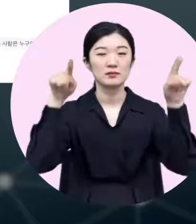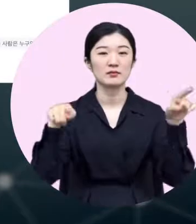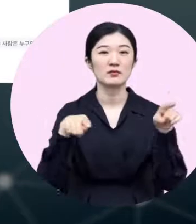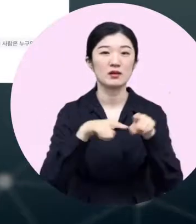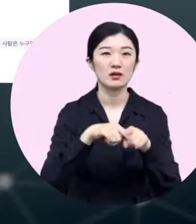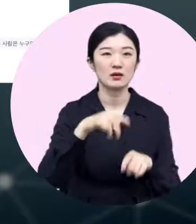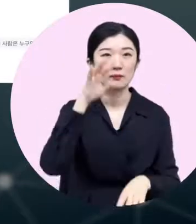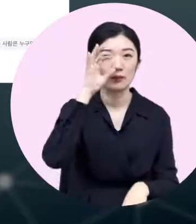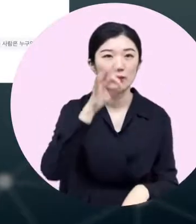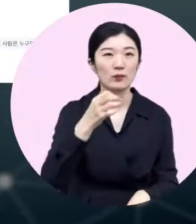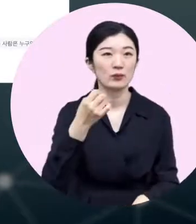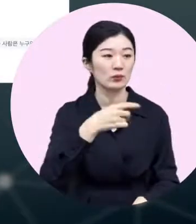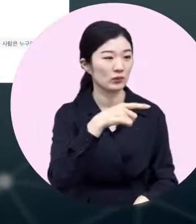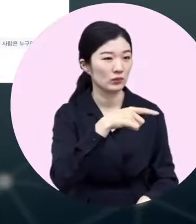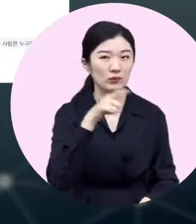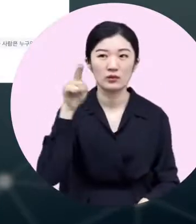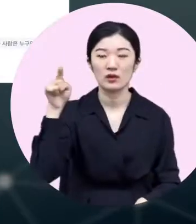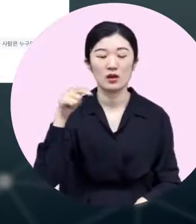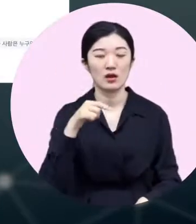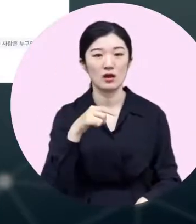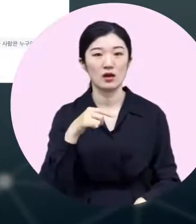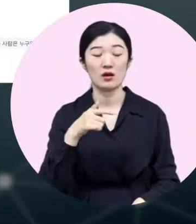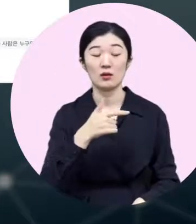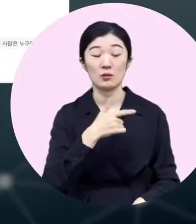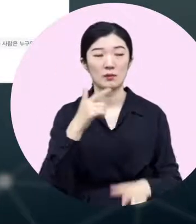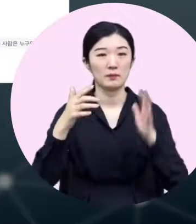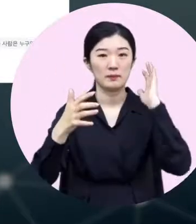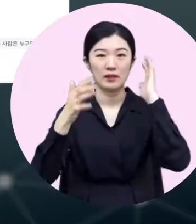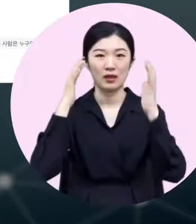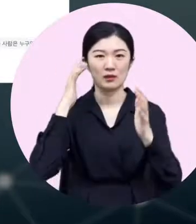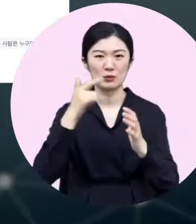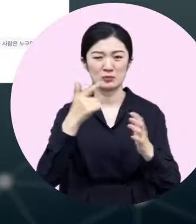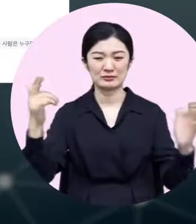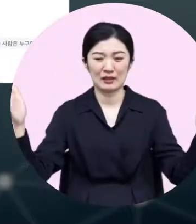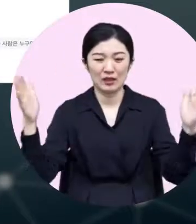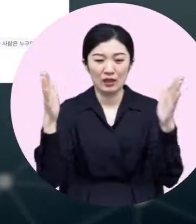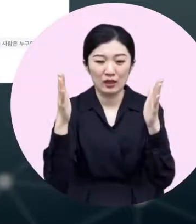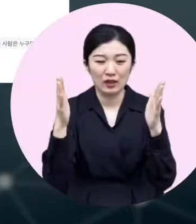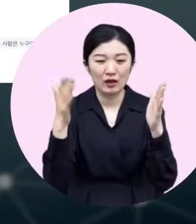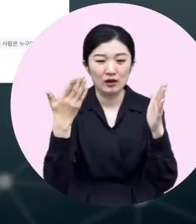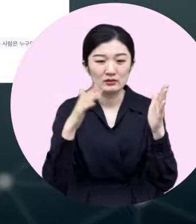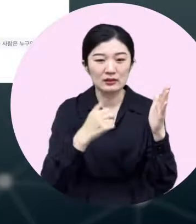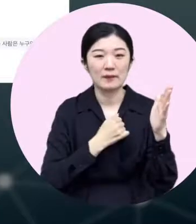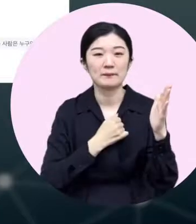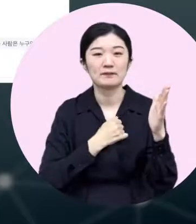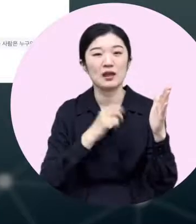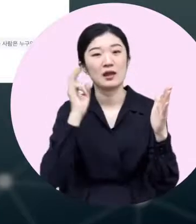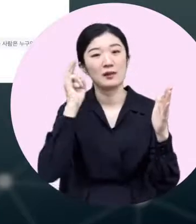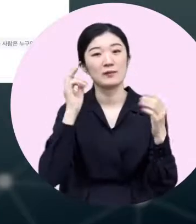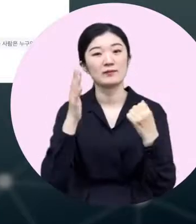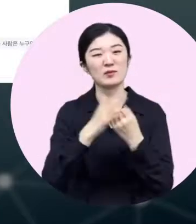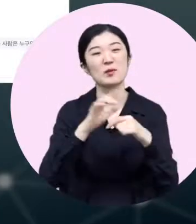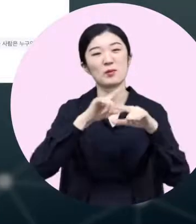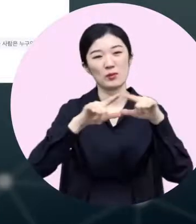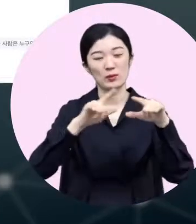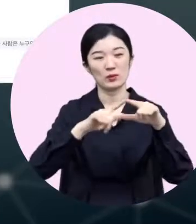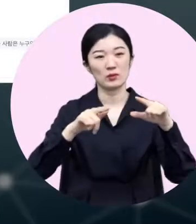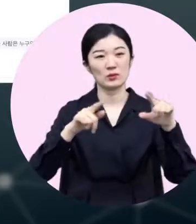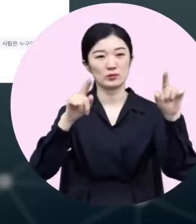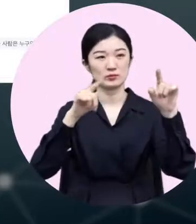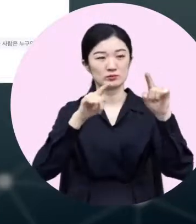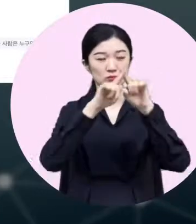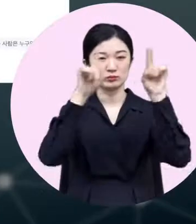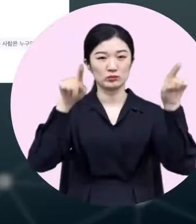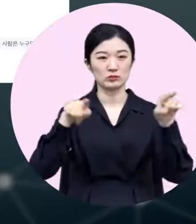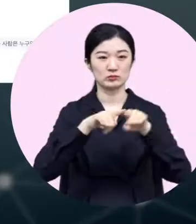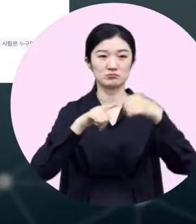해야 되고 또 이런 것도 다 보시려면 아무래도 화면이 좀 좁을 수 있어요. 그래서 뭐 쓰는 사람들은 모니터를 2개를 놓고 뭐 이렇게